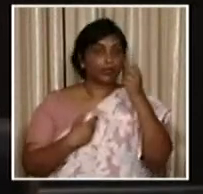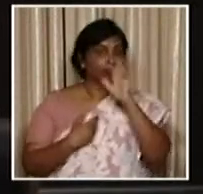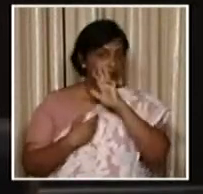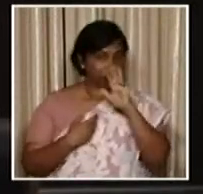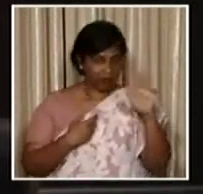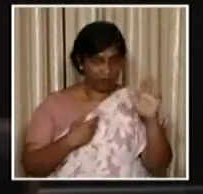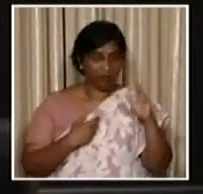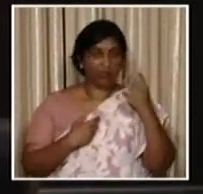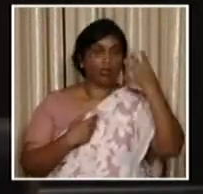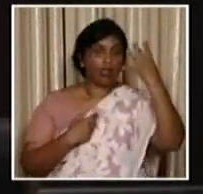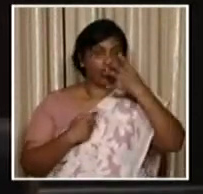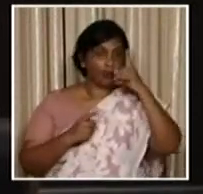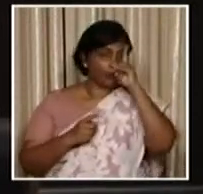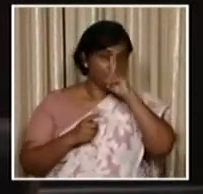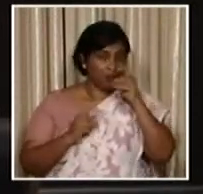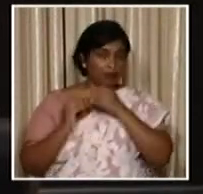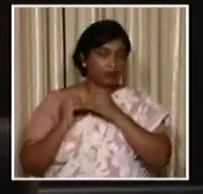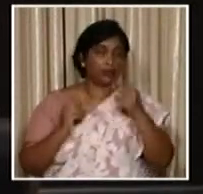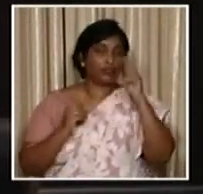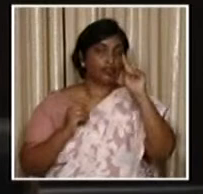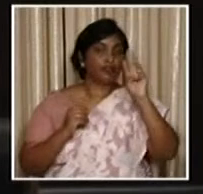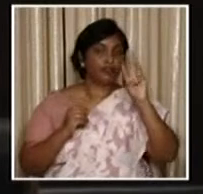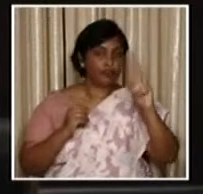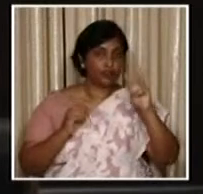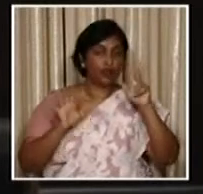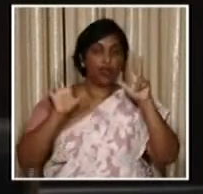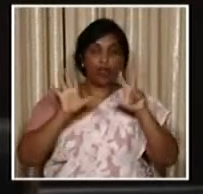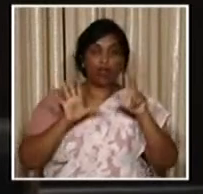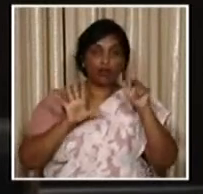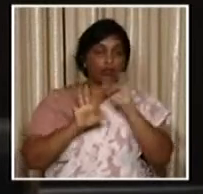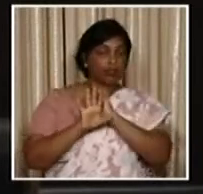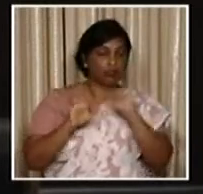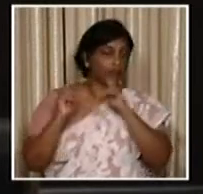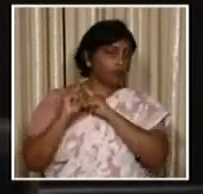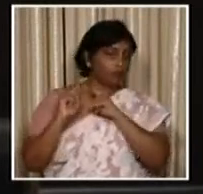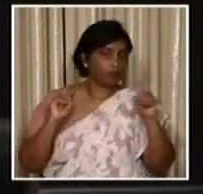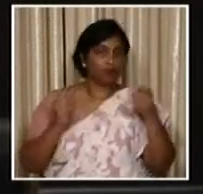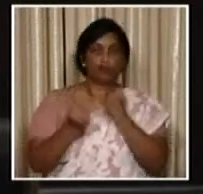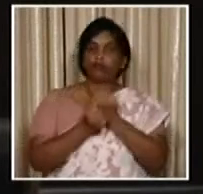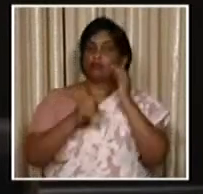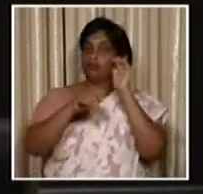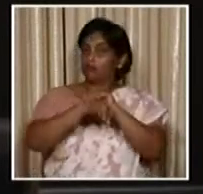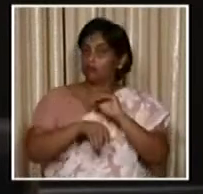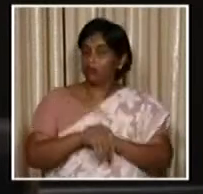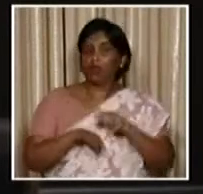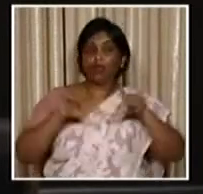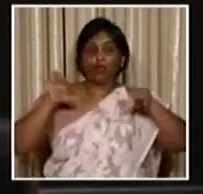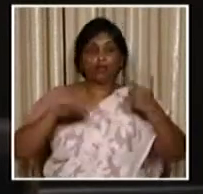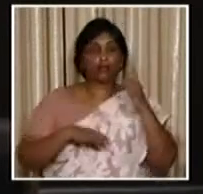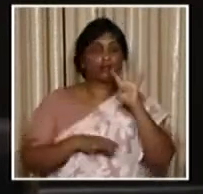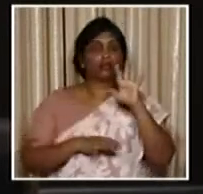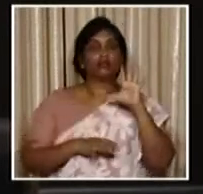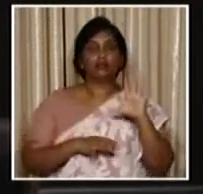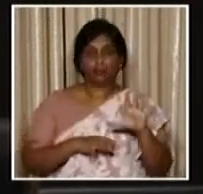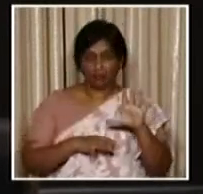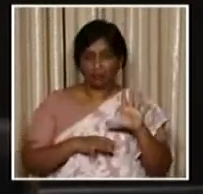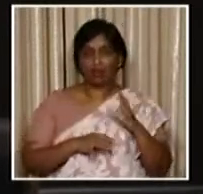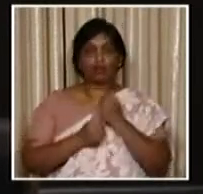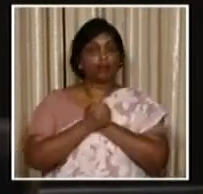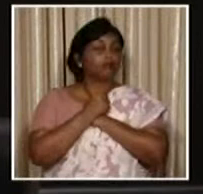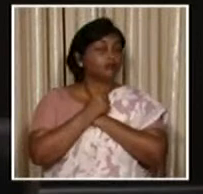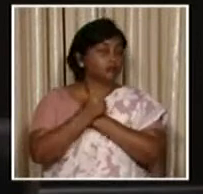2019 4 මාසේ ඉඳලා 23 8 මාසේ 16 වෙනකන් අත්අඩංගුවට අරන් තියෙනවා 745ක්